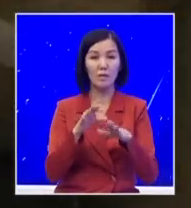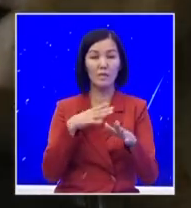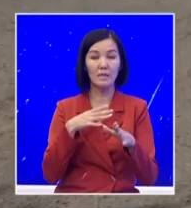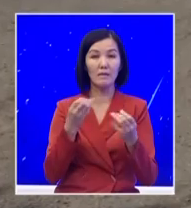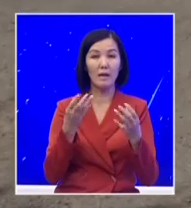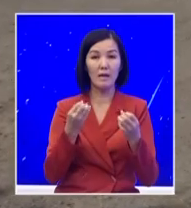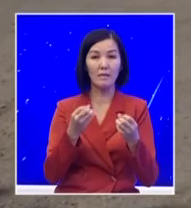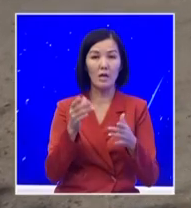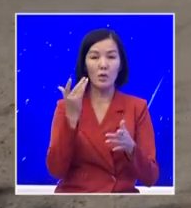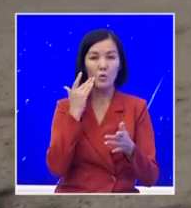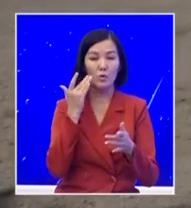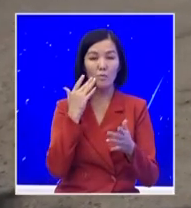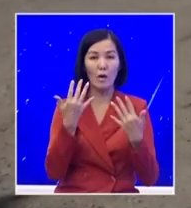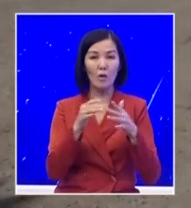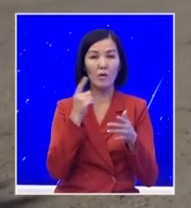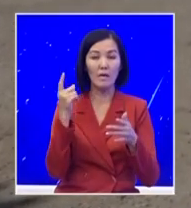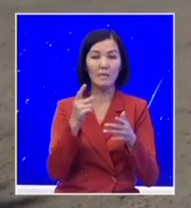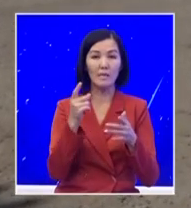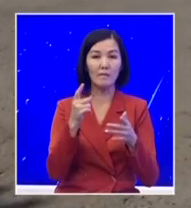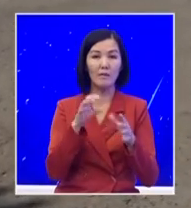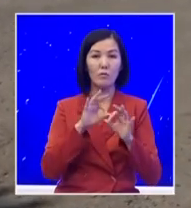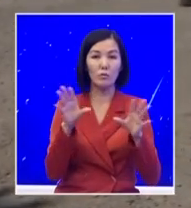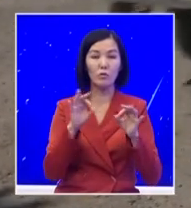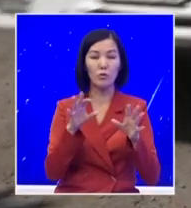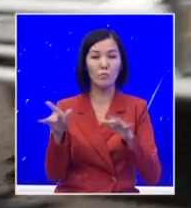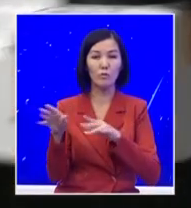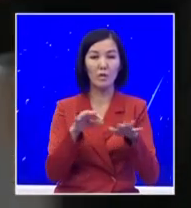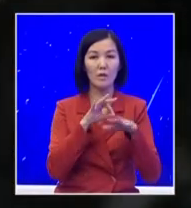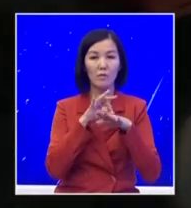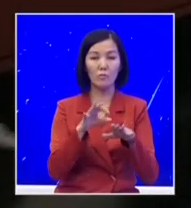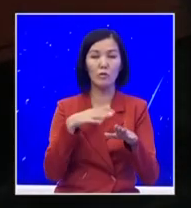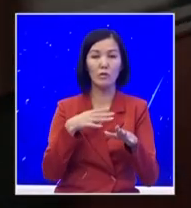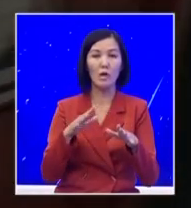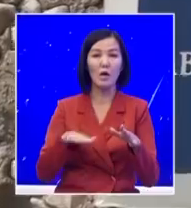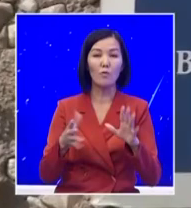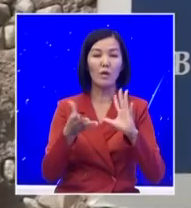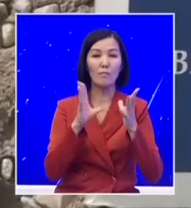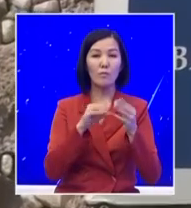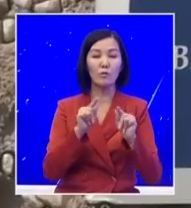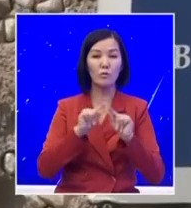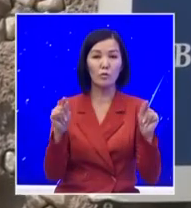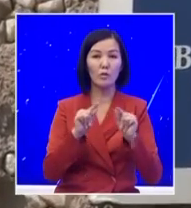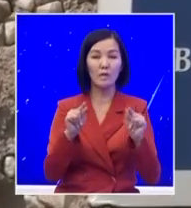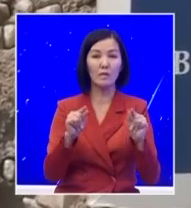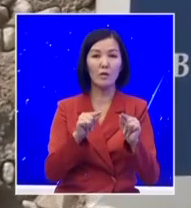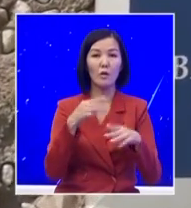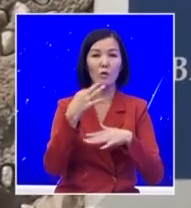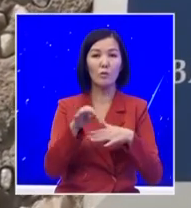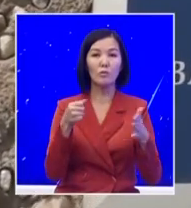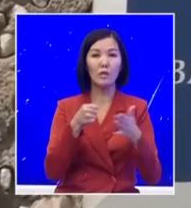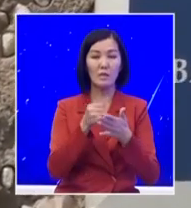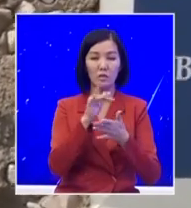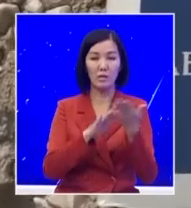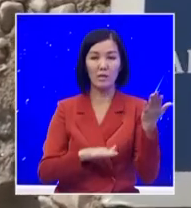Одан бөлек үнемі шаруа қожалықтары иелерімен түсіндірме шараларын өткізуде. Аудан бойынша үгіт-насихат жұмыстары күзгі уақытқа дейін жалғасады,